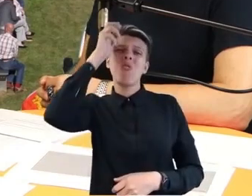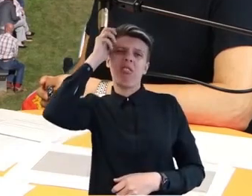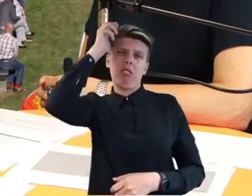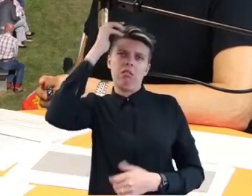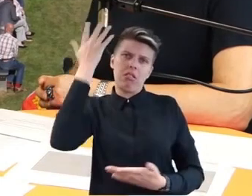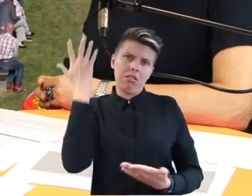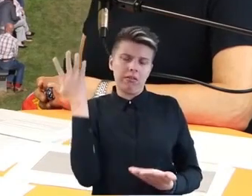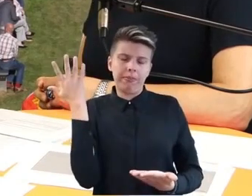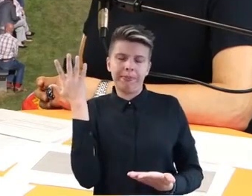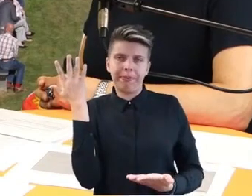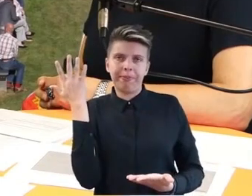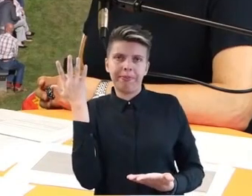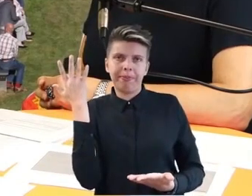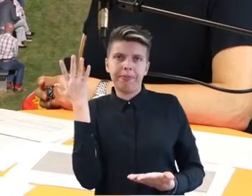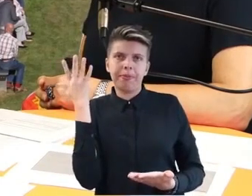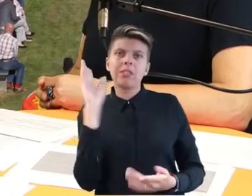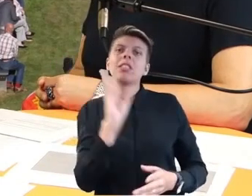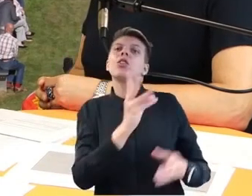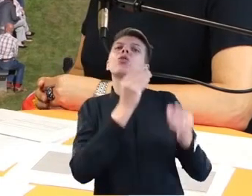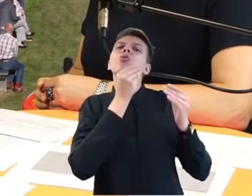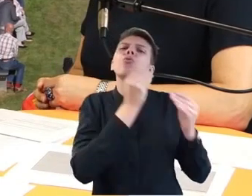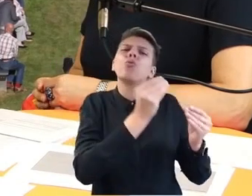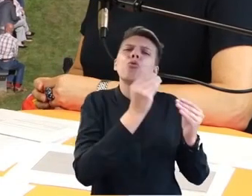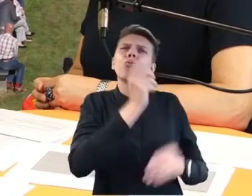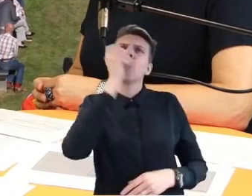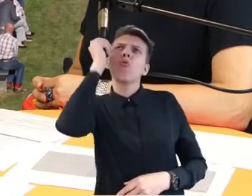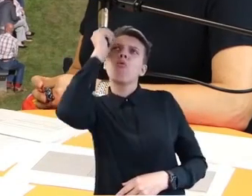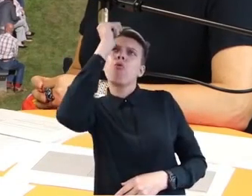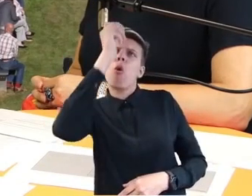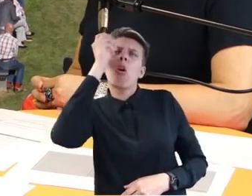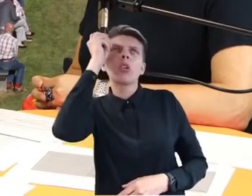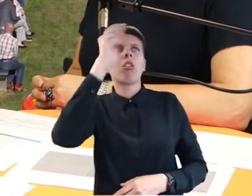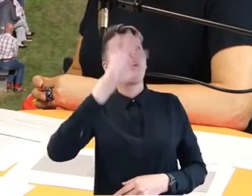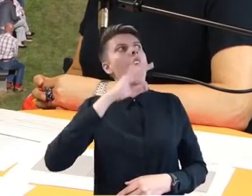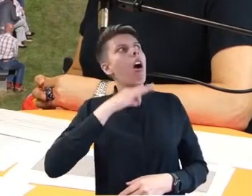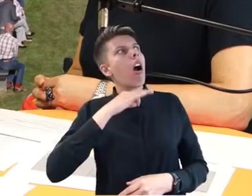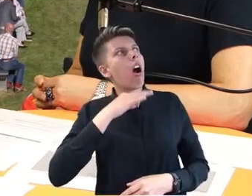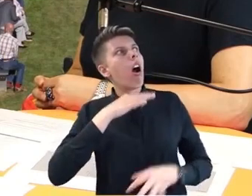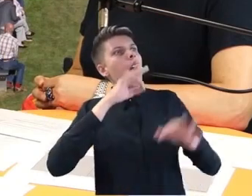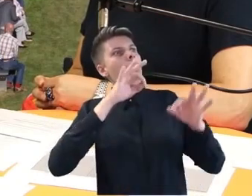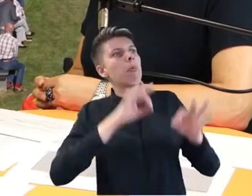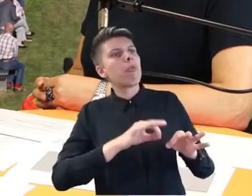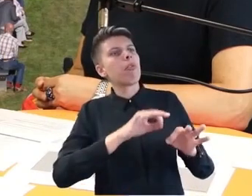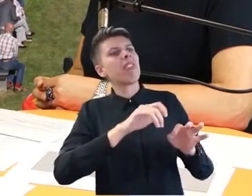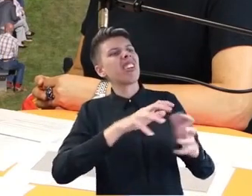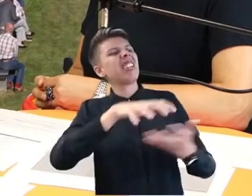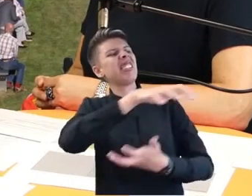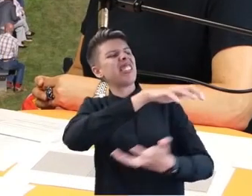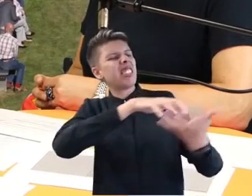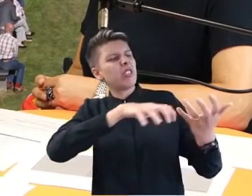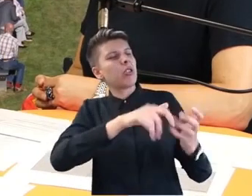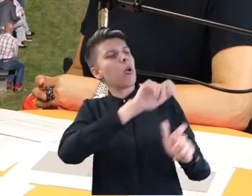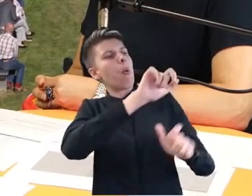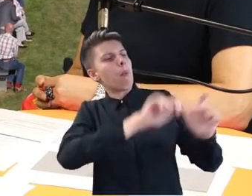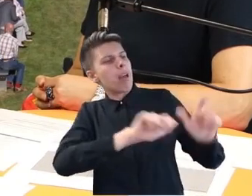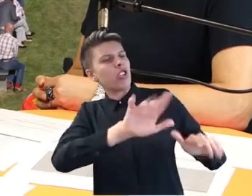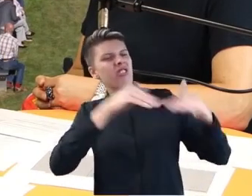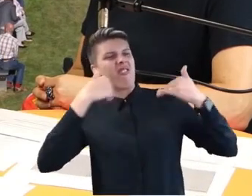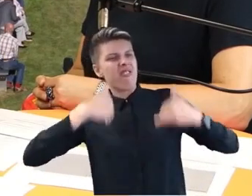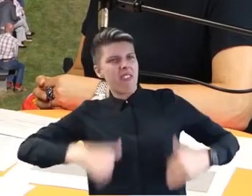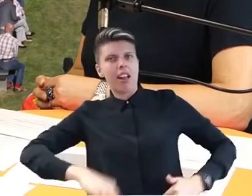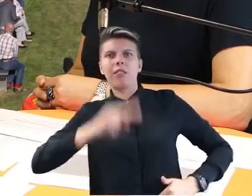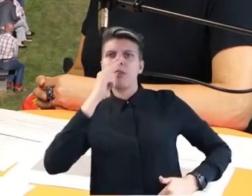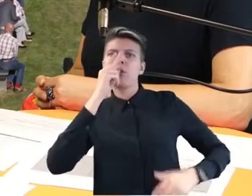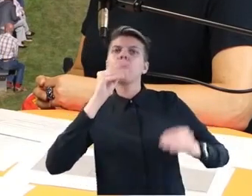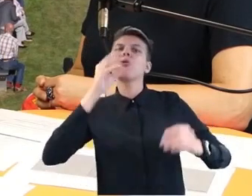im grunde stereotype vorstellungen darüber wie sich menschen in katastrophen und krisen lagen verhalten da